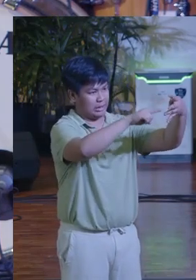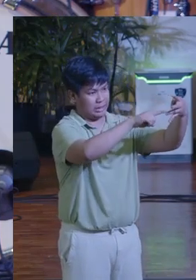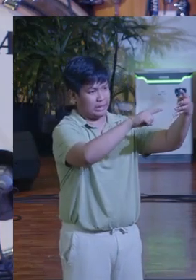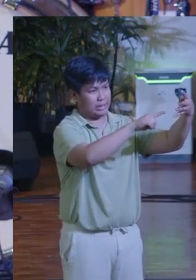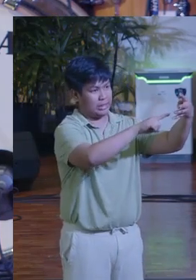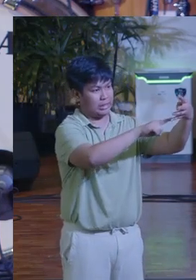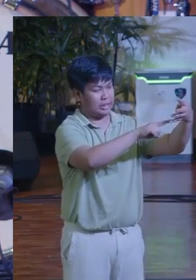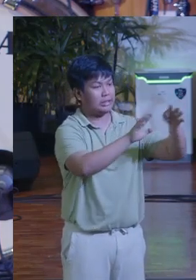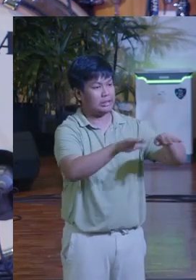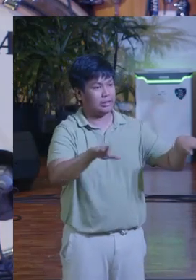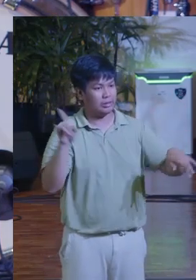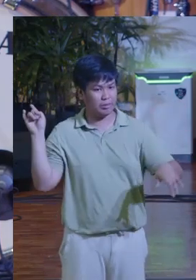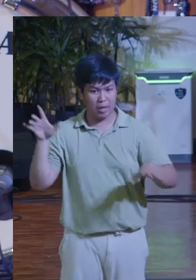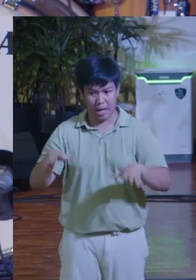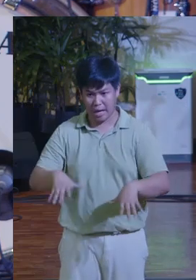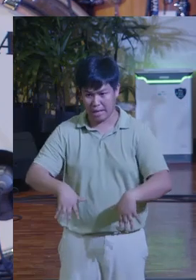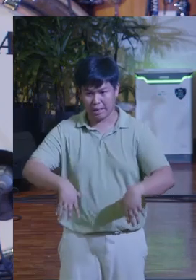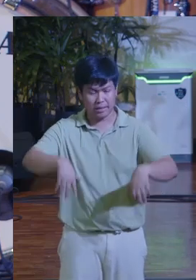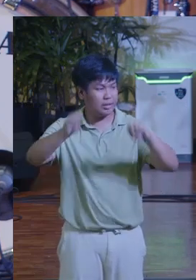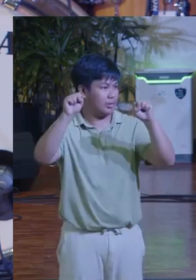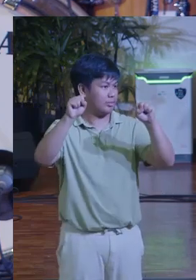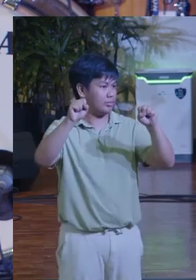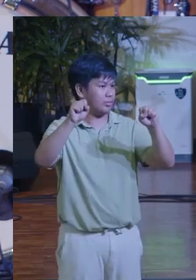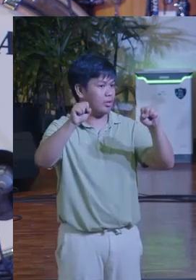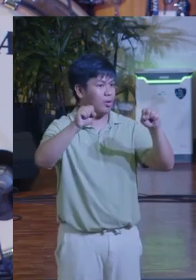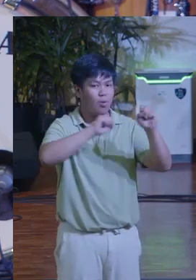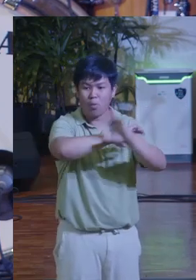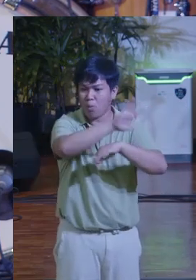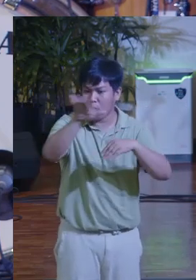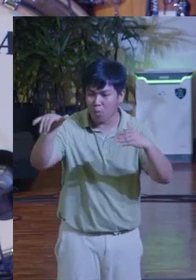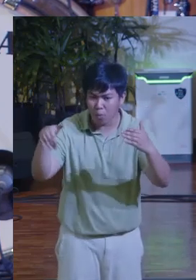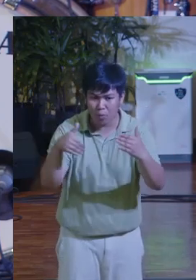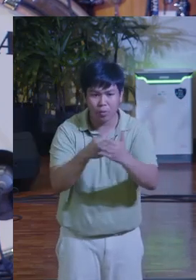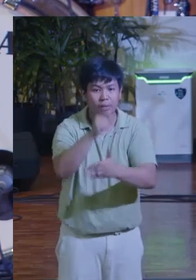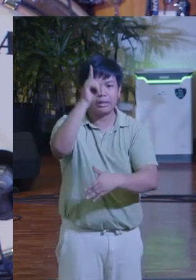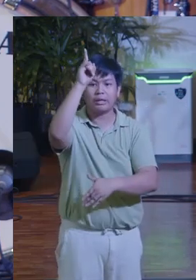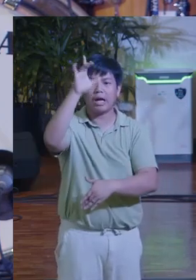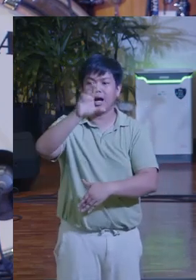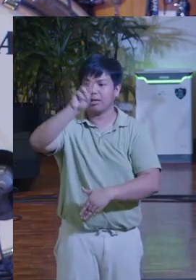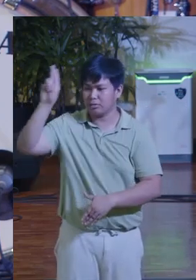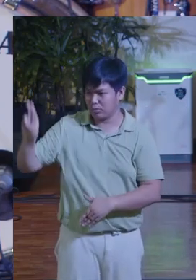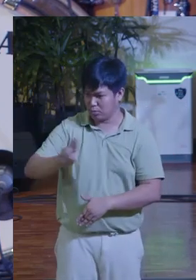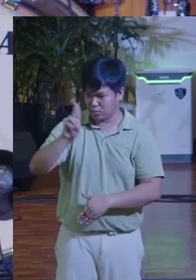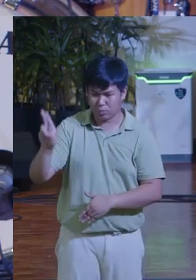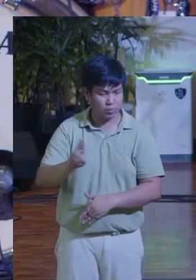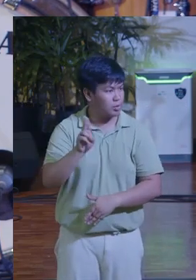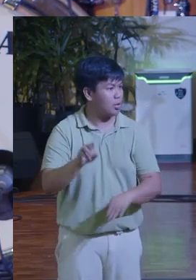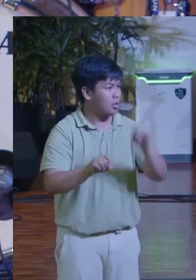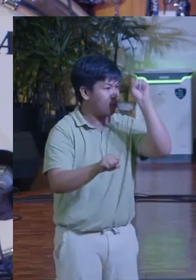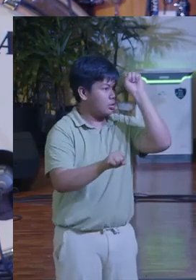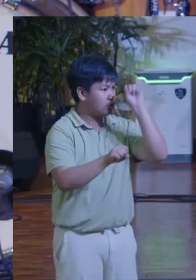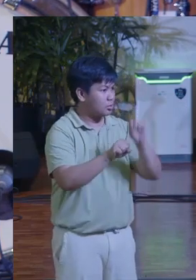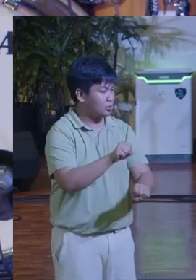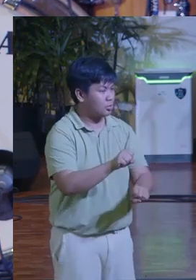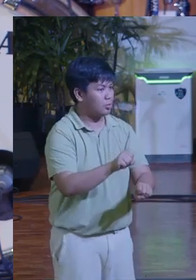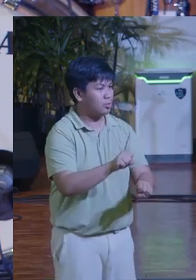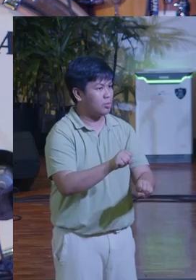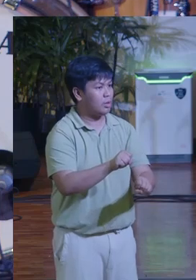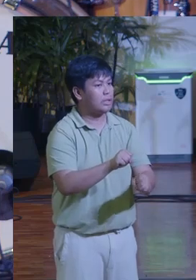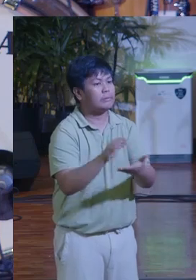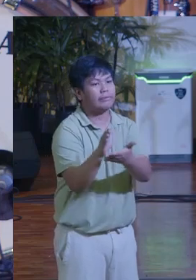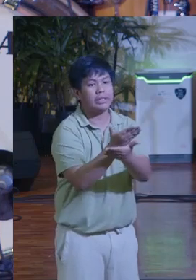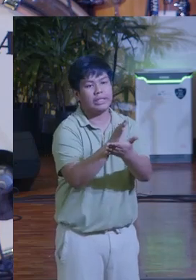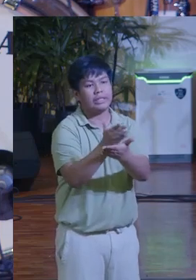kapatid, silang tatlo ay lahat ginamit ng Diyos upang magdala ng